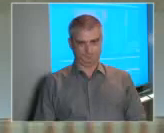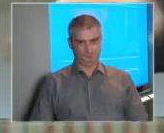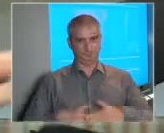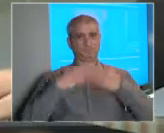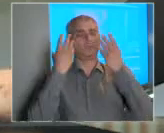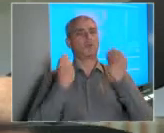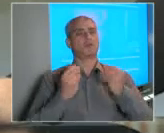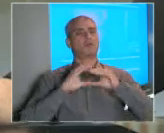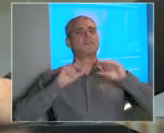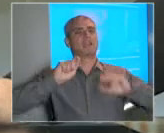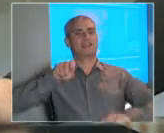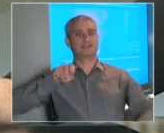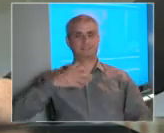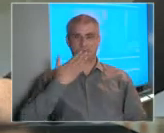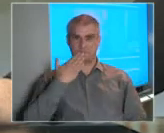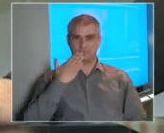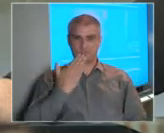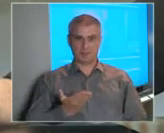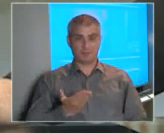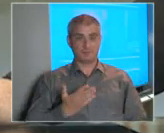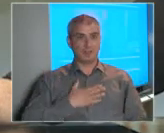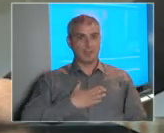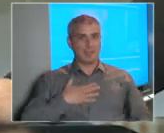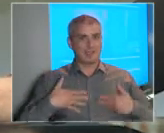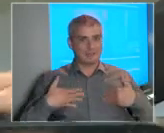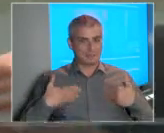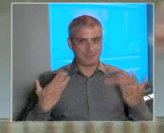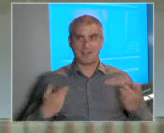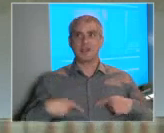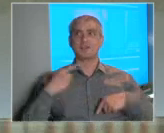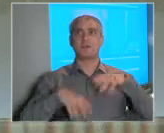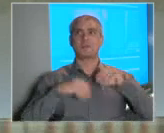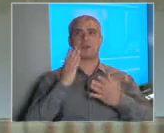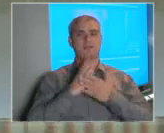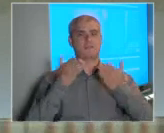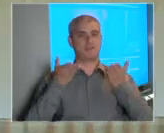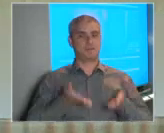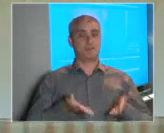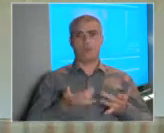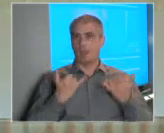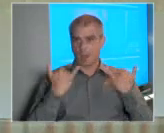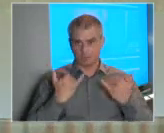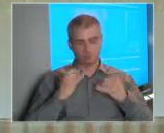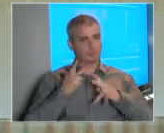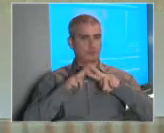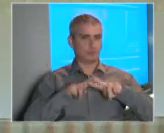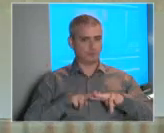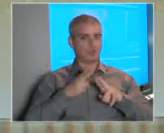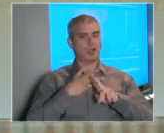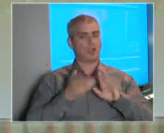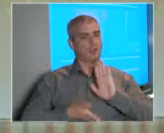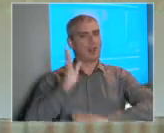בוקר טוב לכם, ממשכן הכנסת בירושלים. חג שמח. יום הבחירות כבר כאן. עכשיו כל מה שנותר הוא